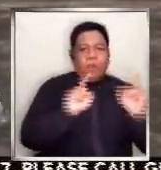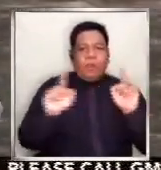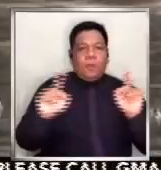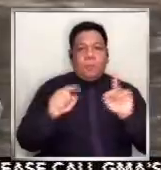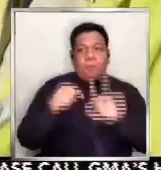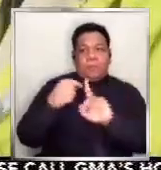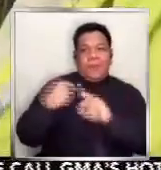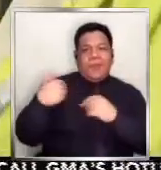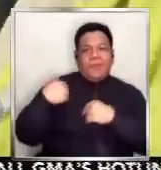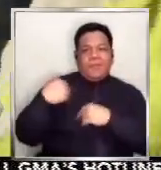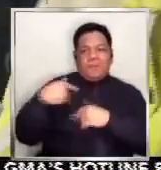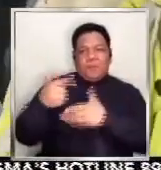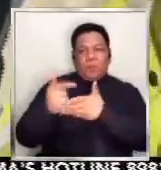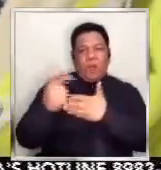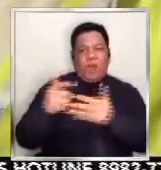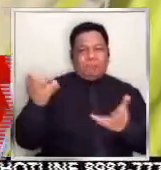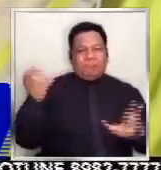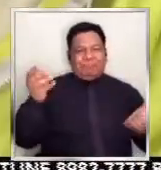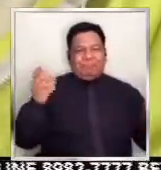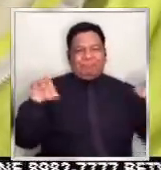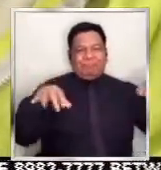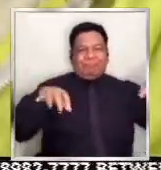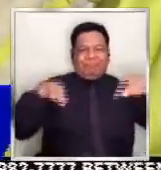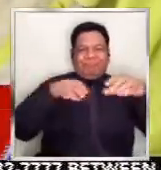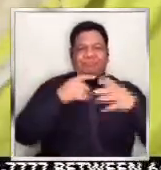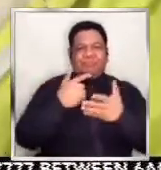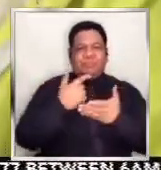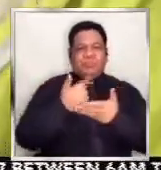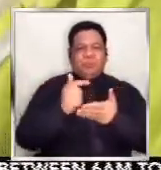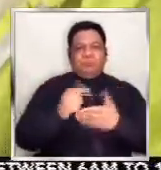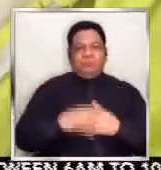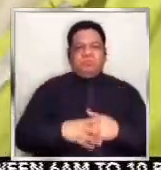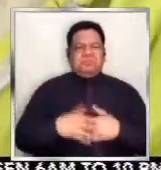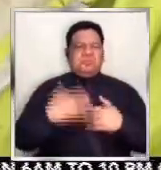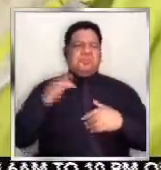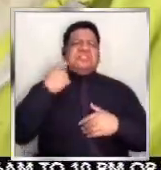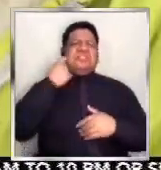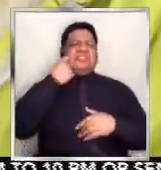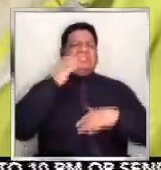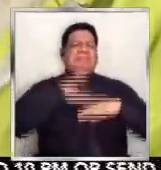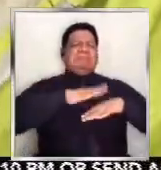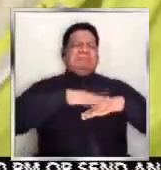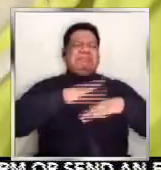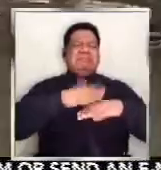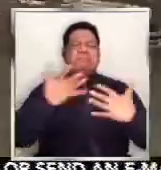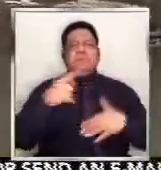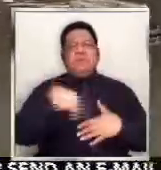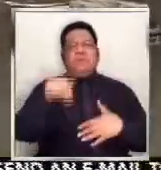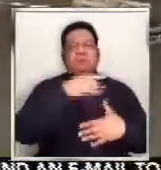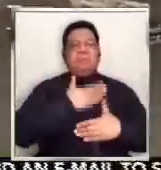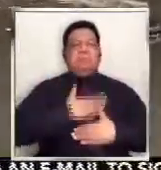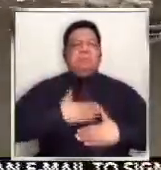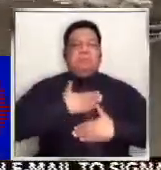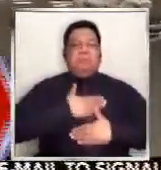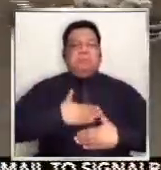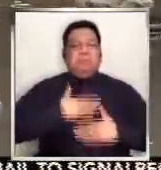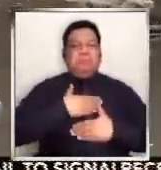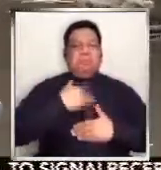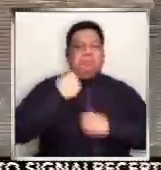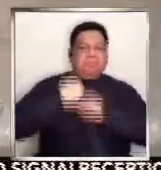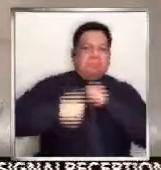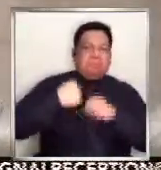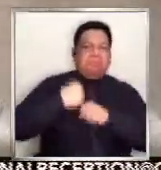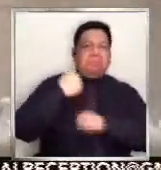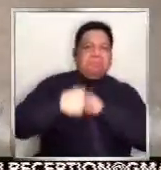basura. Kanina pa po kasi namin sinasaway yan. Bali, siguro nag-i-enjoy lang sila sa yearly na pagtaas ng tubig